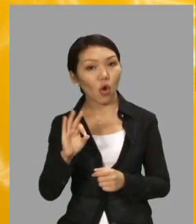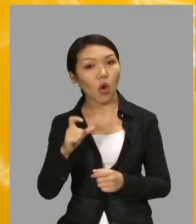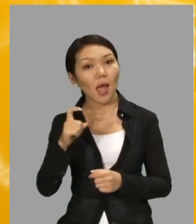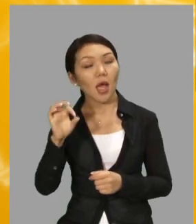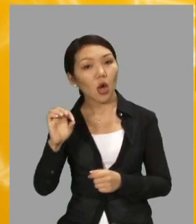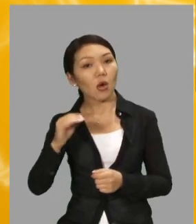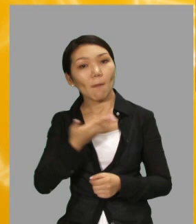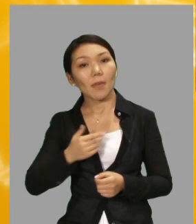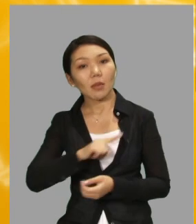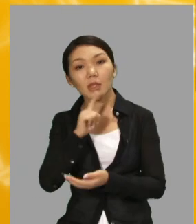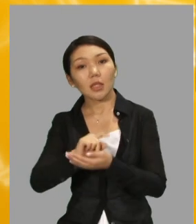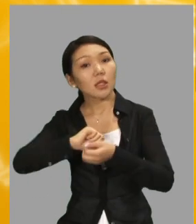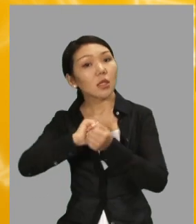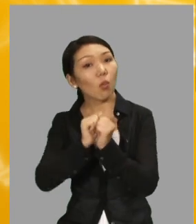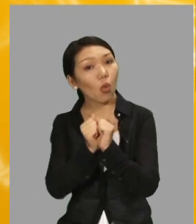запомним.